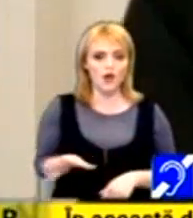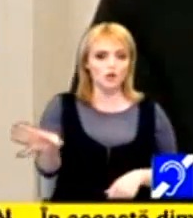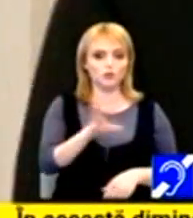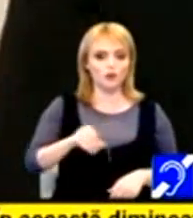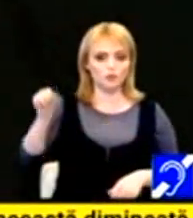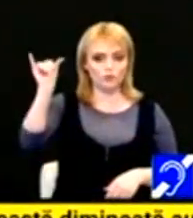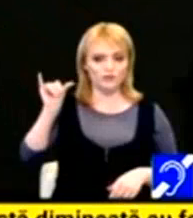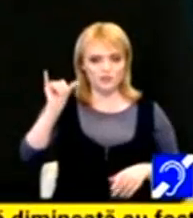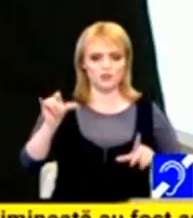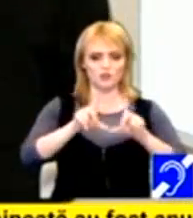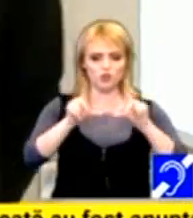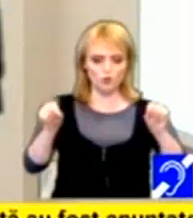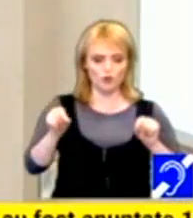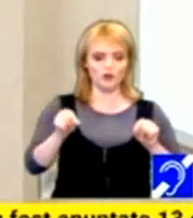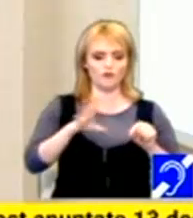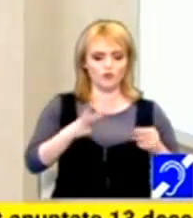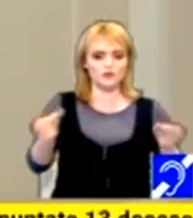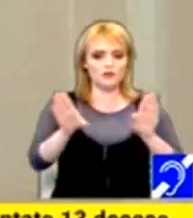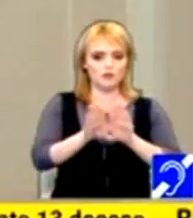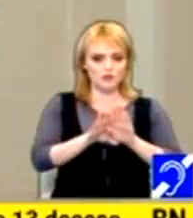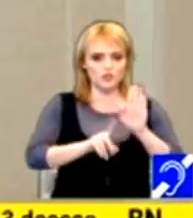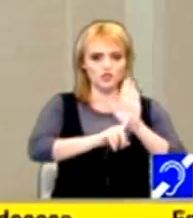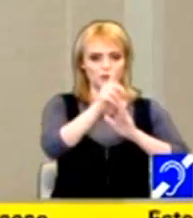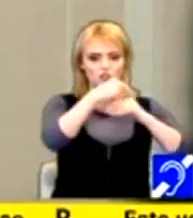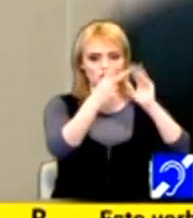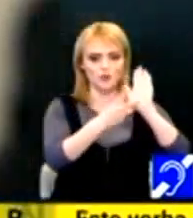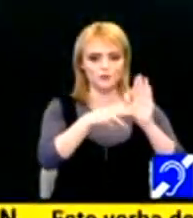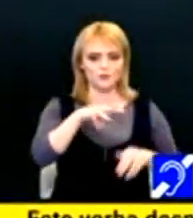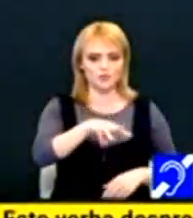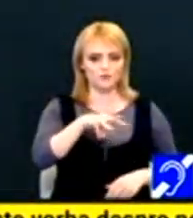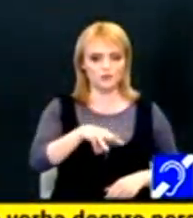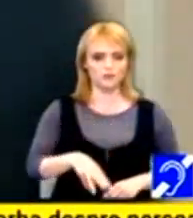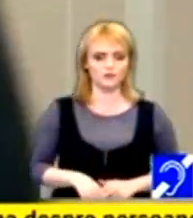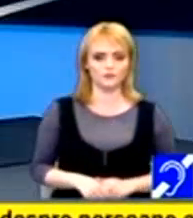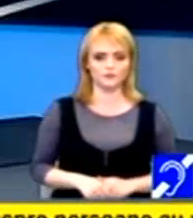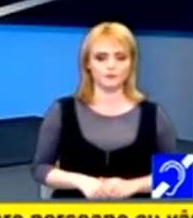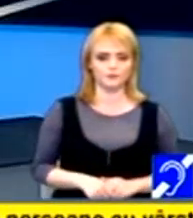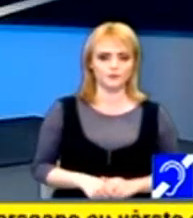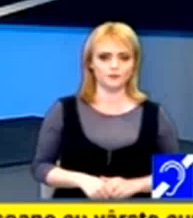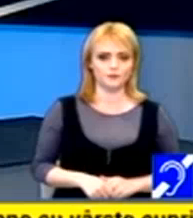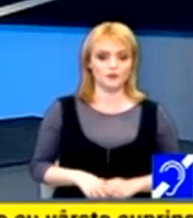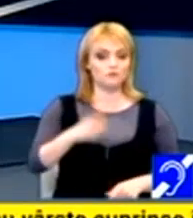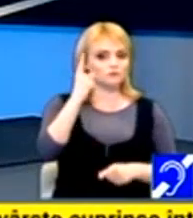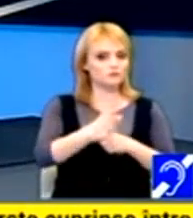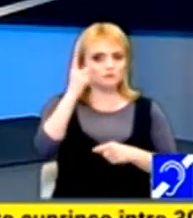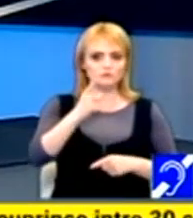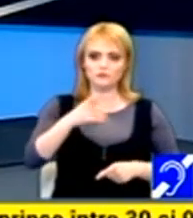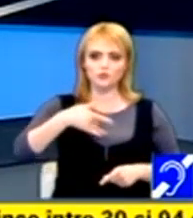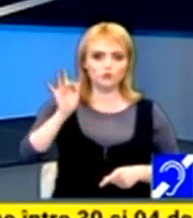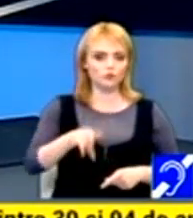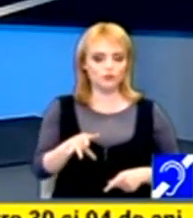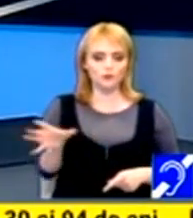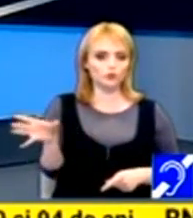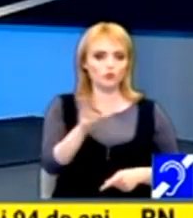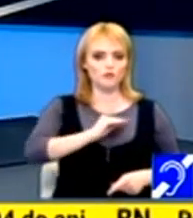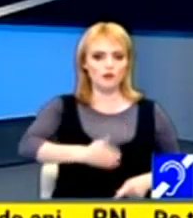fost închise de pe 17 martie, când a fost instituită stare de urgență. Sancțiuni dure pentru companiile de